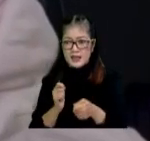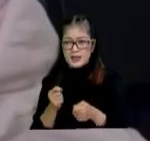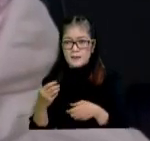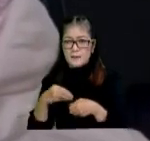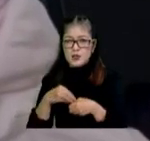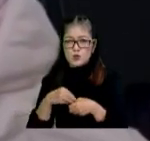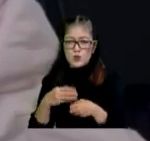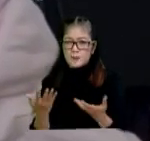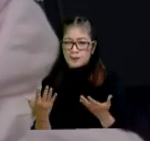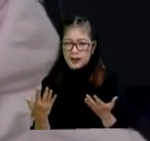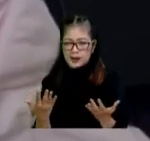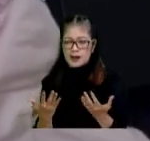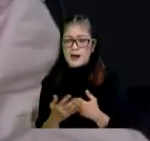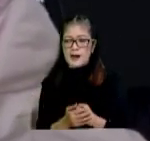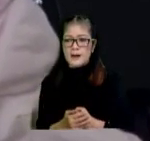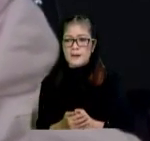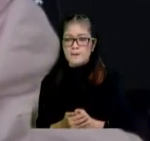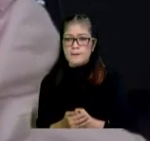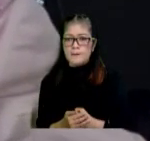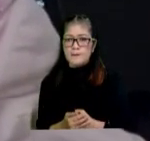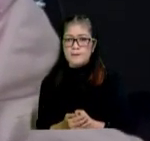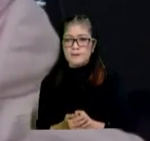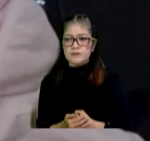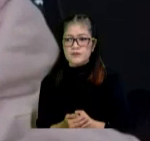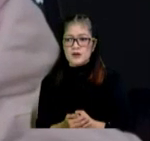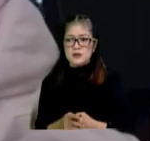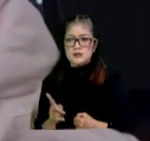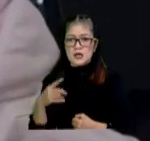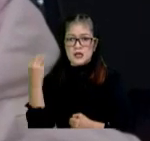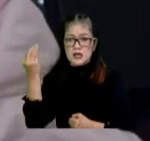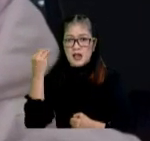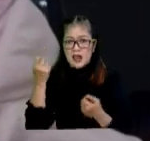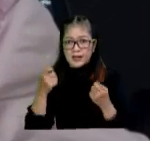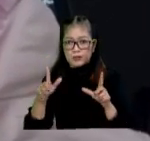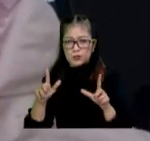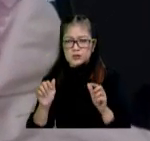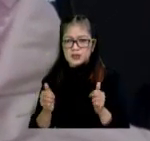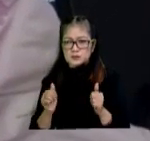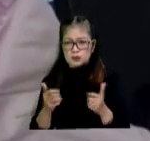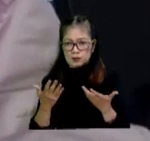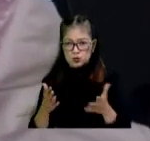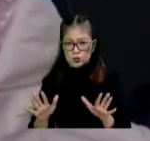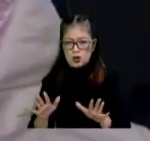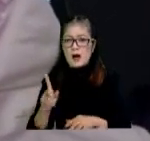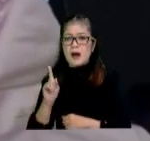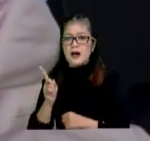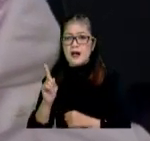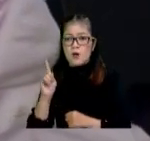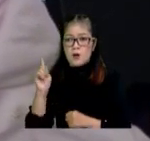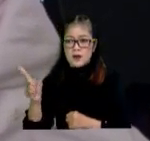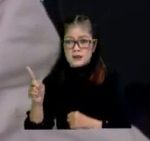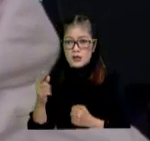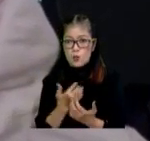dia udah planning mau holiday, mau apa, itu kan mungkin udah dipersiapkan dananya. Tapi kan kalau yang untuk ya